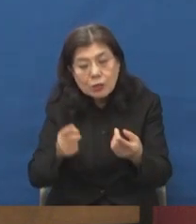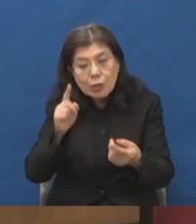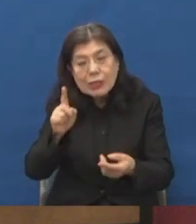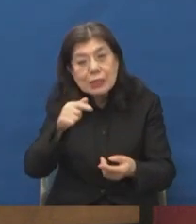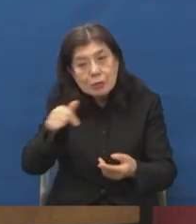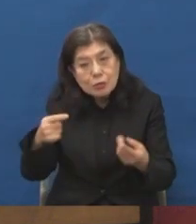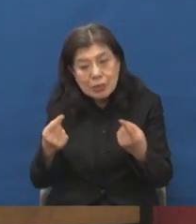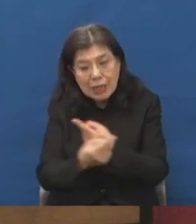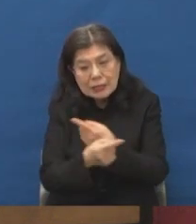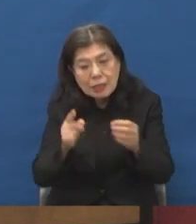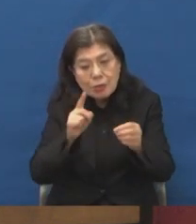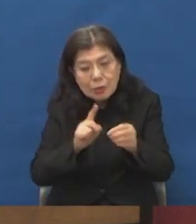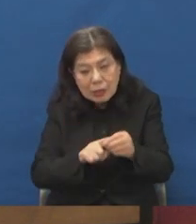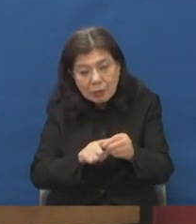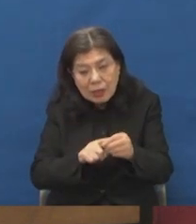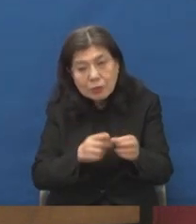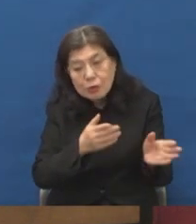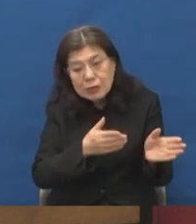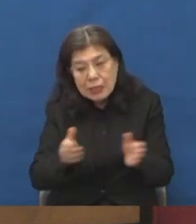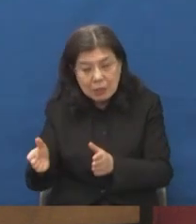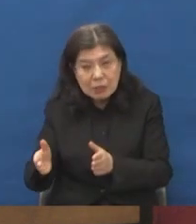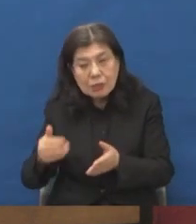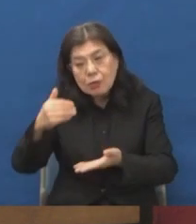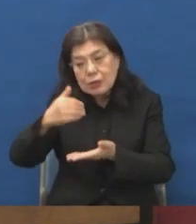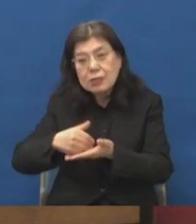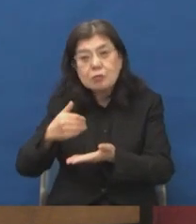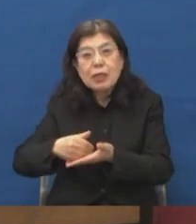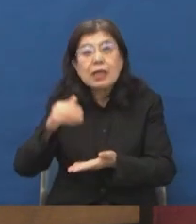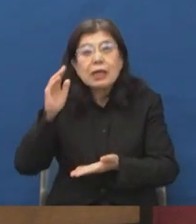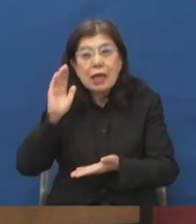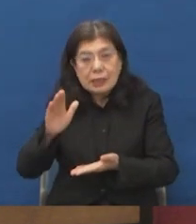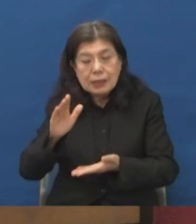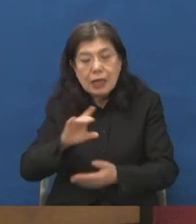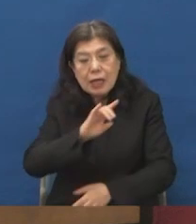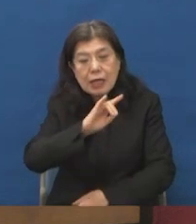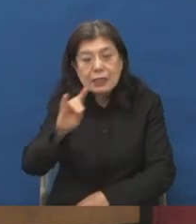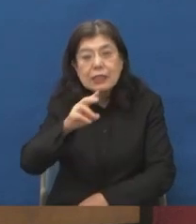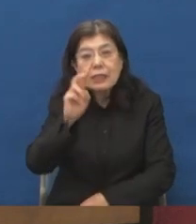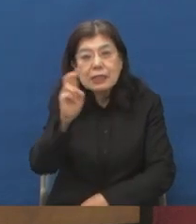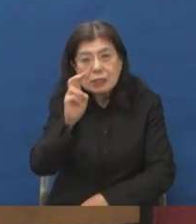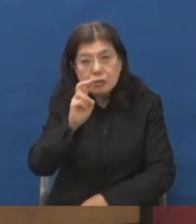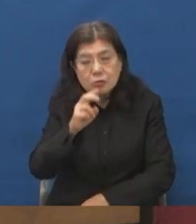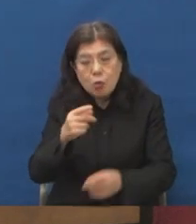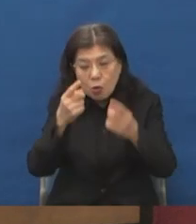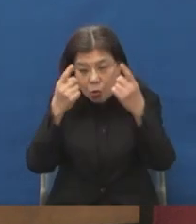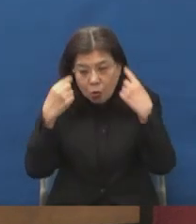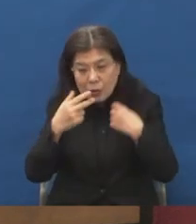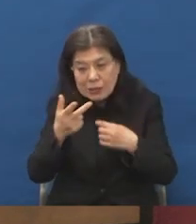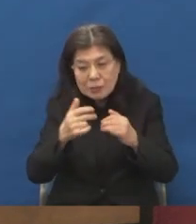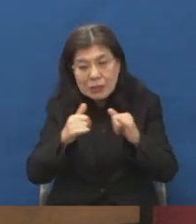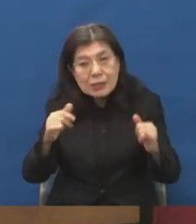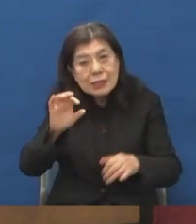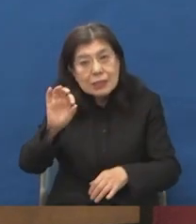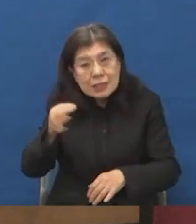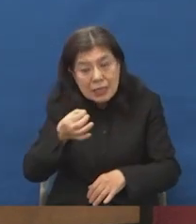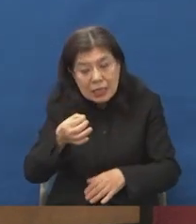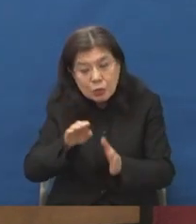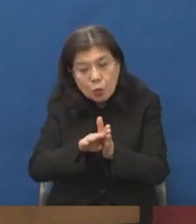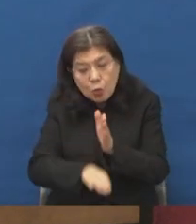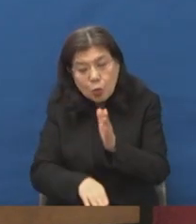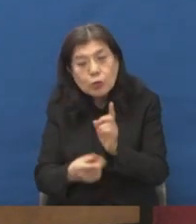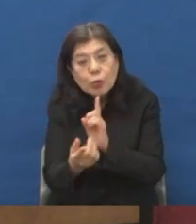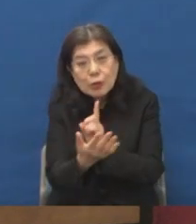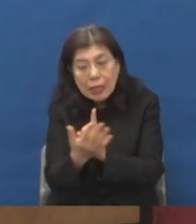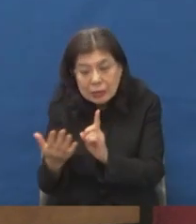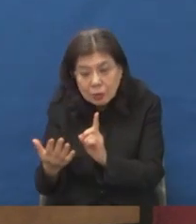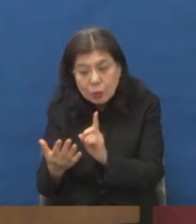を整備しようとするものであるとの説明がありました。次に、議第20号、個人市民税の控除対象となる特定非営利活動法